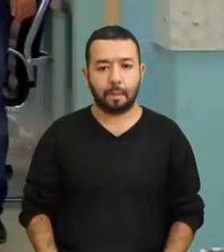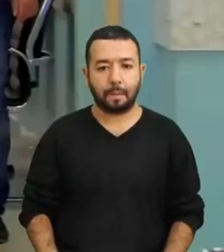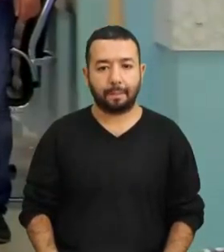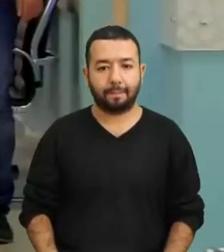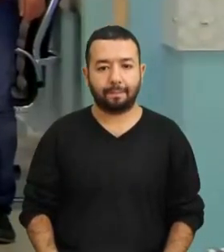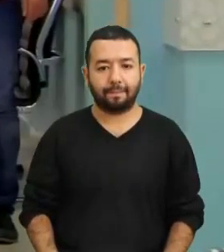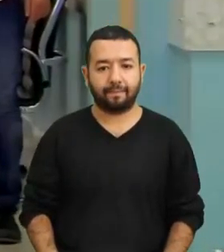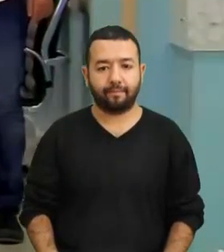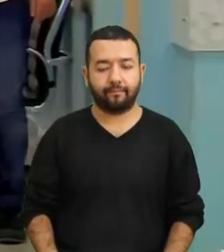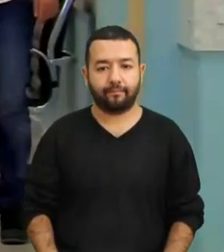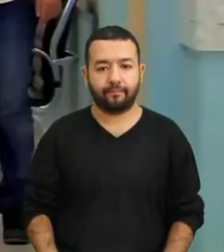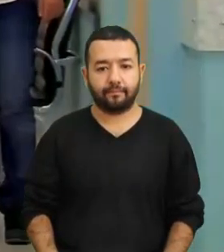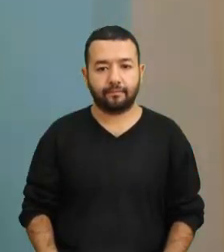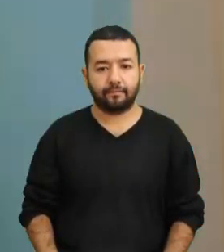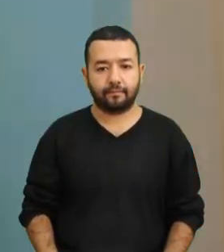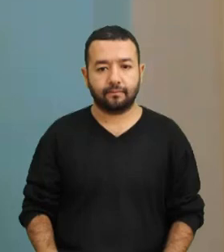rahatlamış.